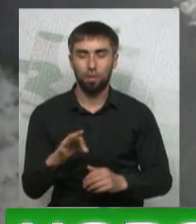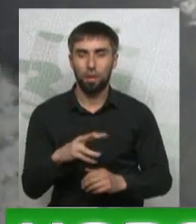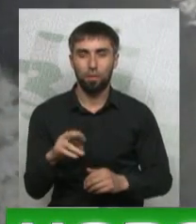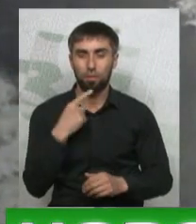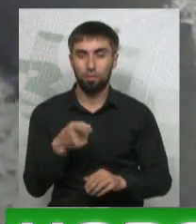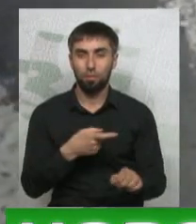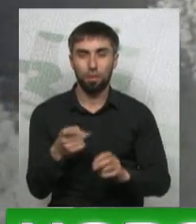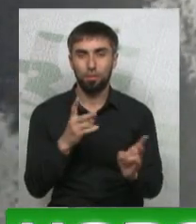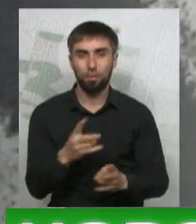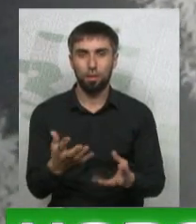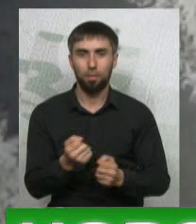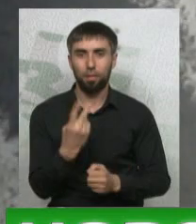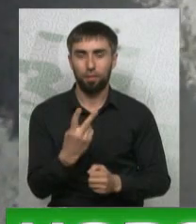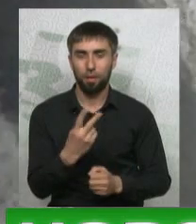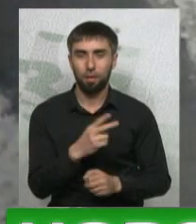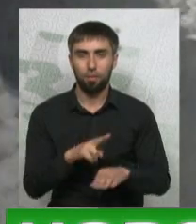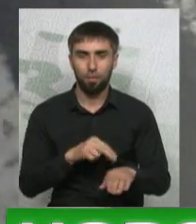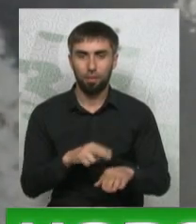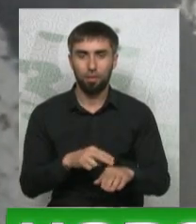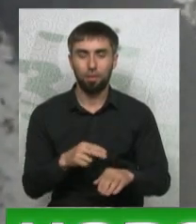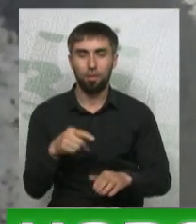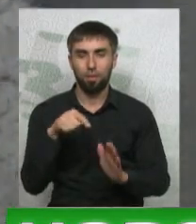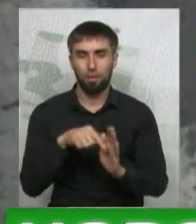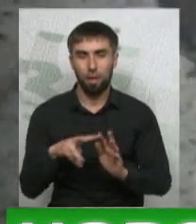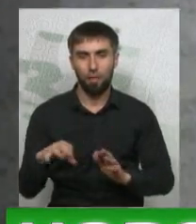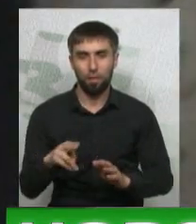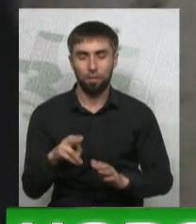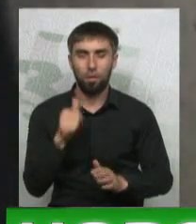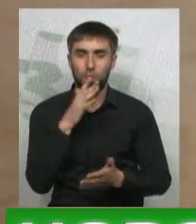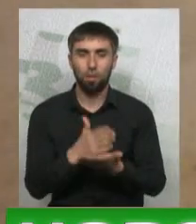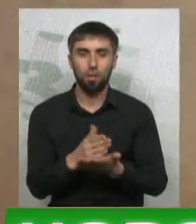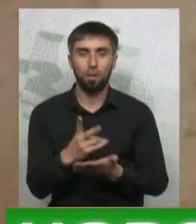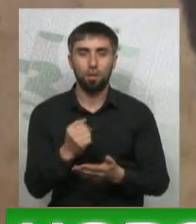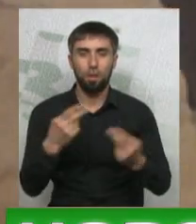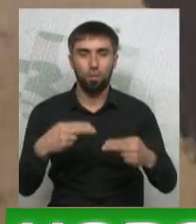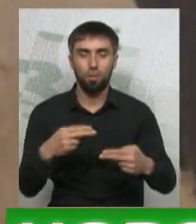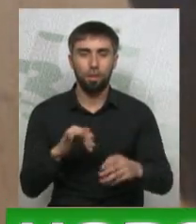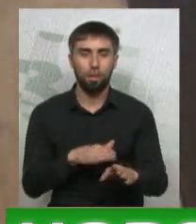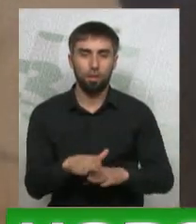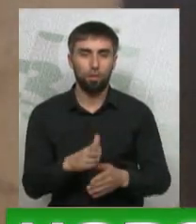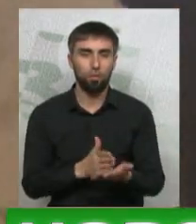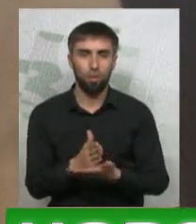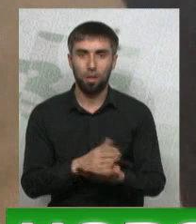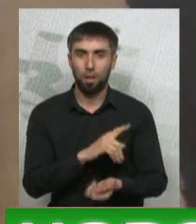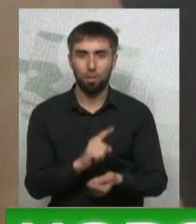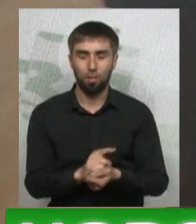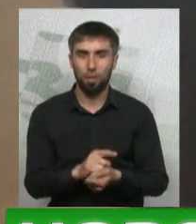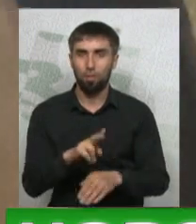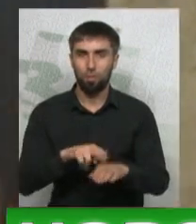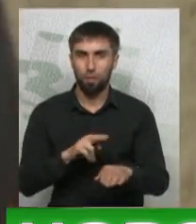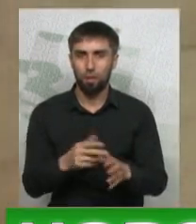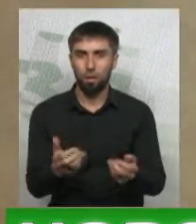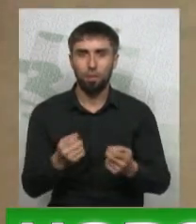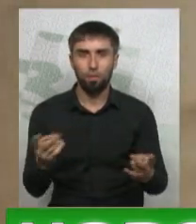в результате обстрела ранения получили двое сотрудников органов внутренних дел находившиеся на посту при исполнении служебных обязанностей полиция